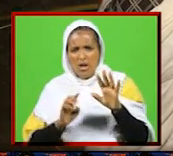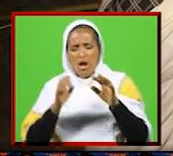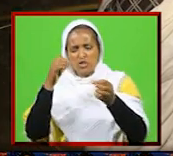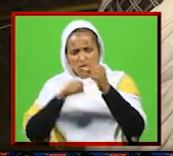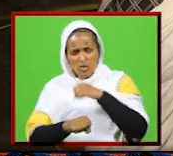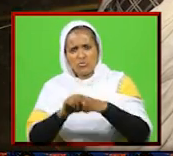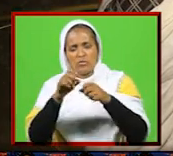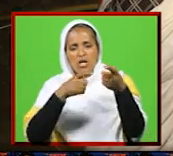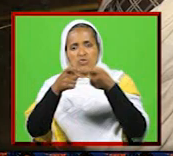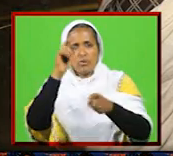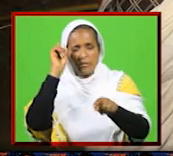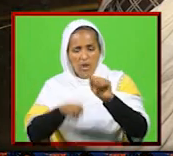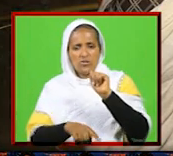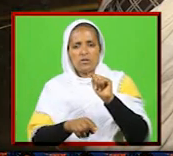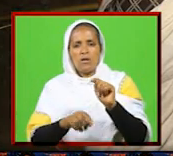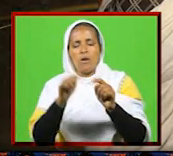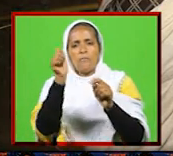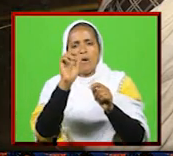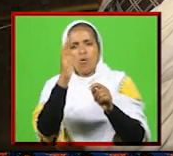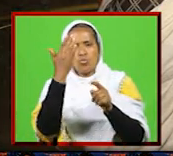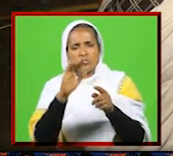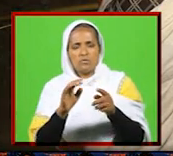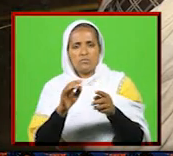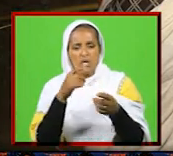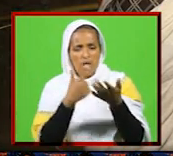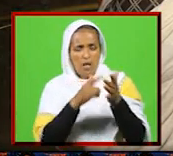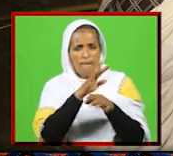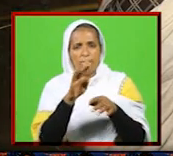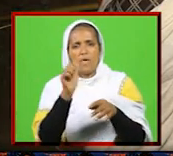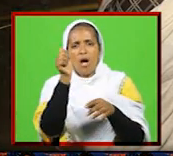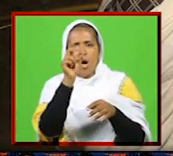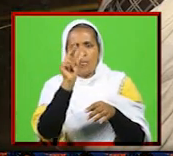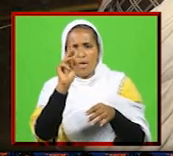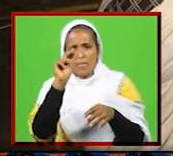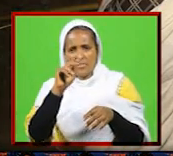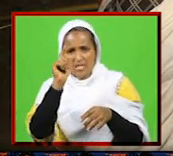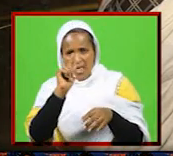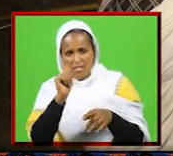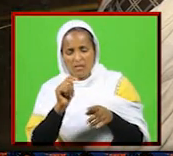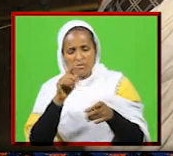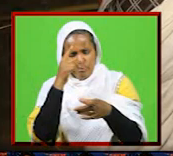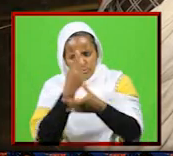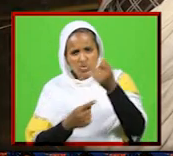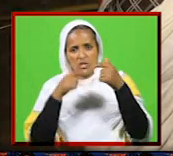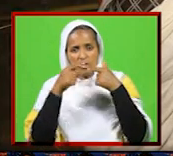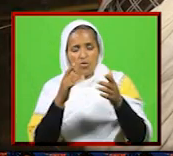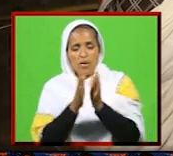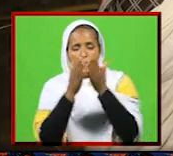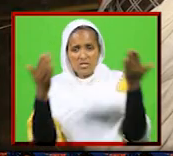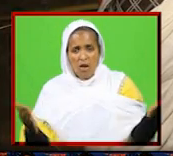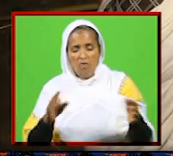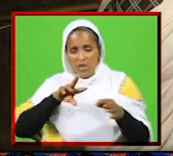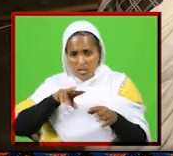ነፍጠኛም አለቃም ጠበቃም ጭቃሹም ማንም ሊገዛ የማይችል በአጎዛ መምህር በአበምኔት ብቻ ሊገዛ እንደሚገባ